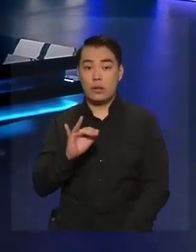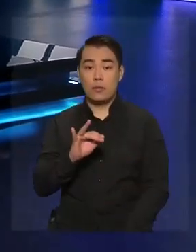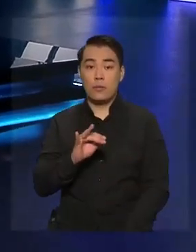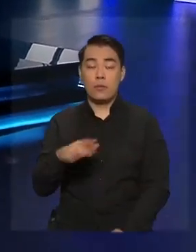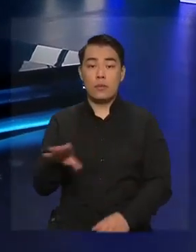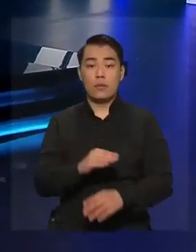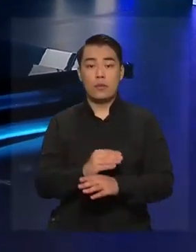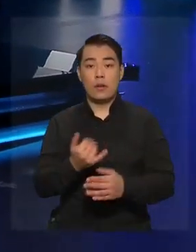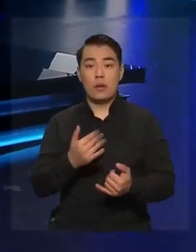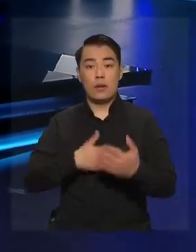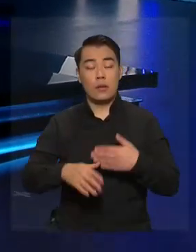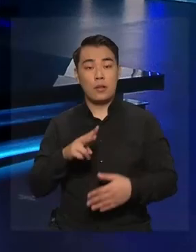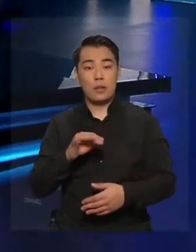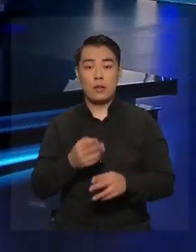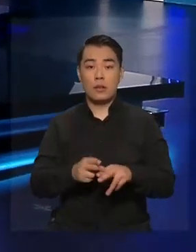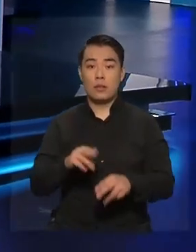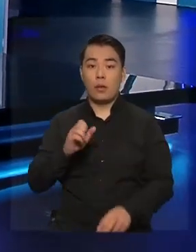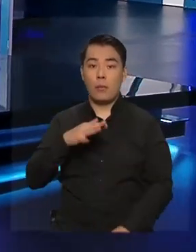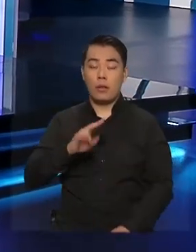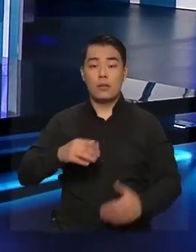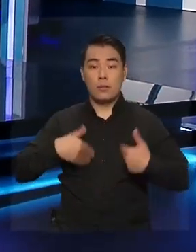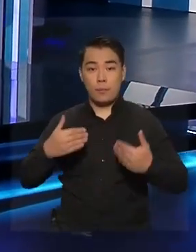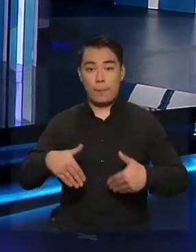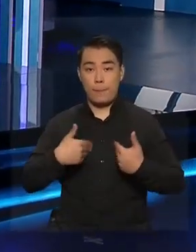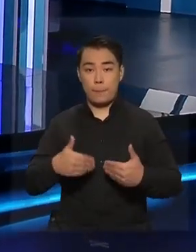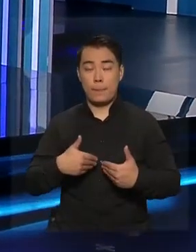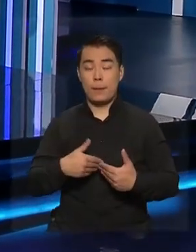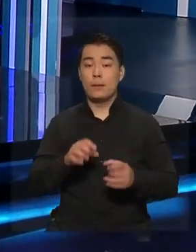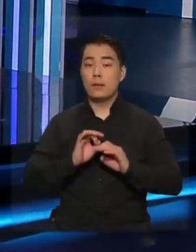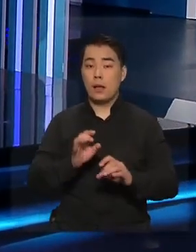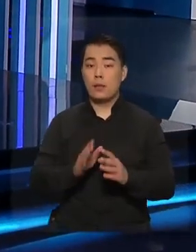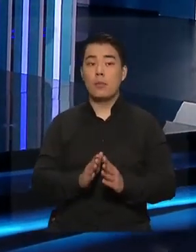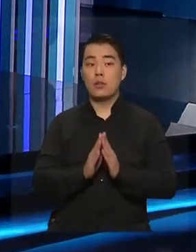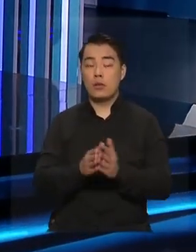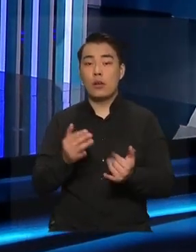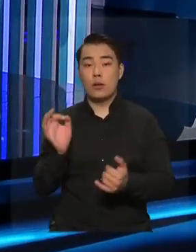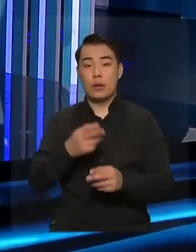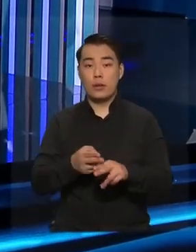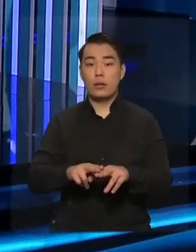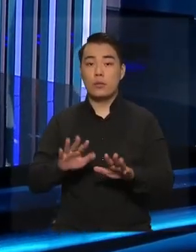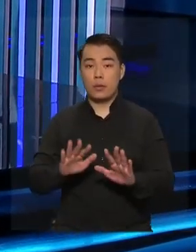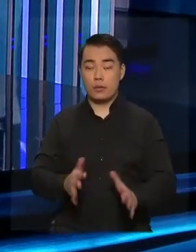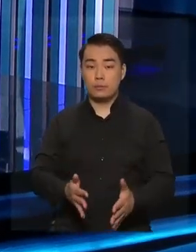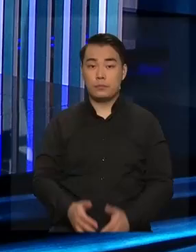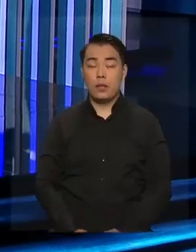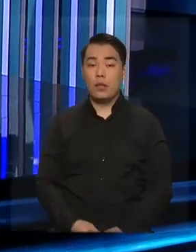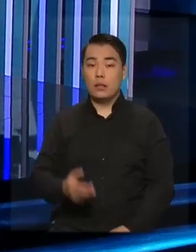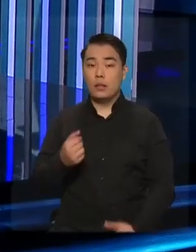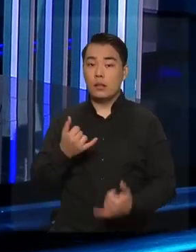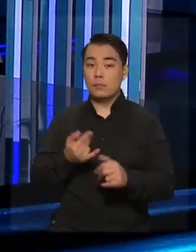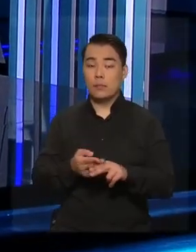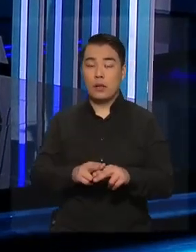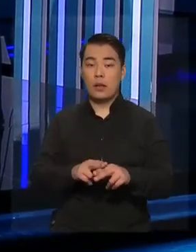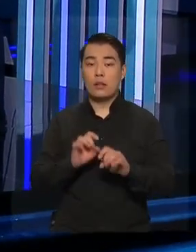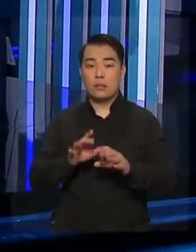так радужно. Здравствуйте, Тамерлан. Добрый вечер. Да, расскажите, пожалуйста, об этой ситуации. Действительно, поговорить